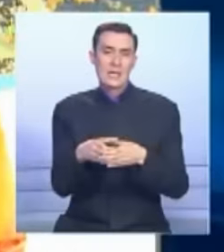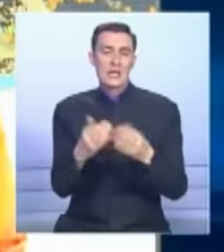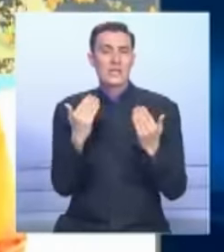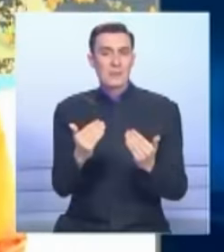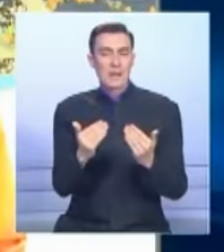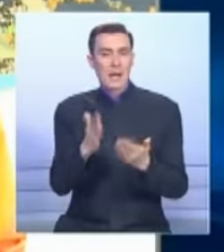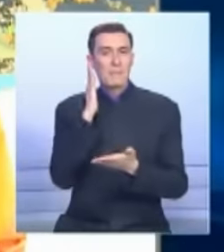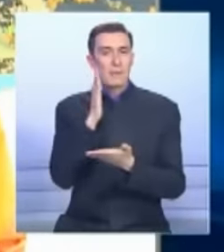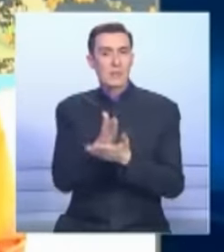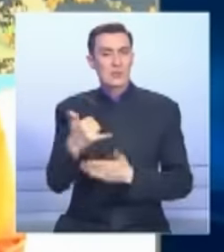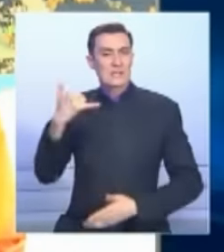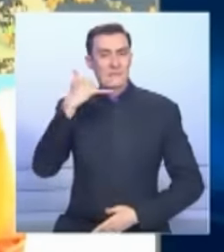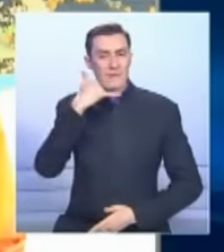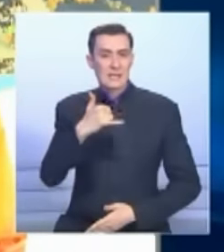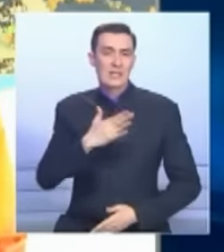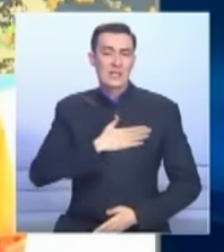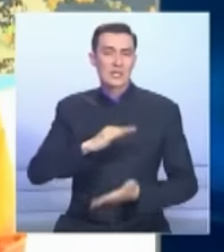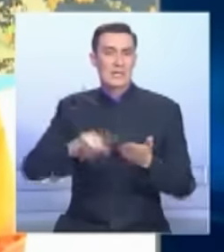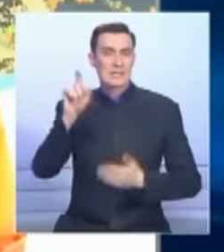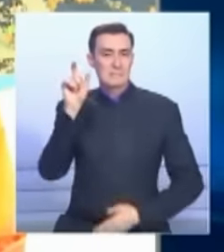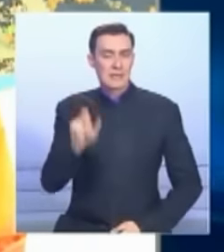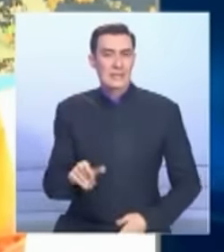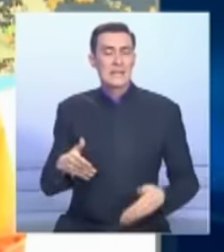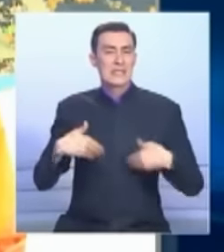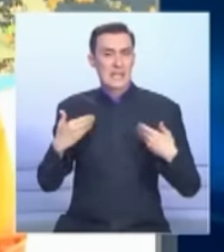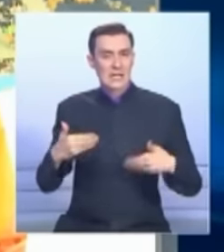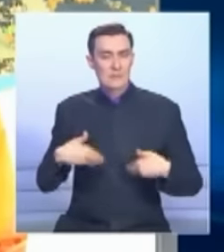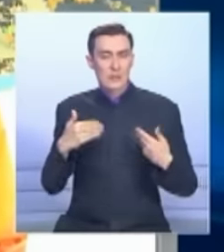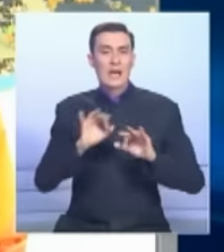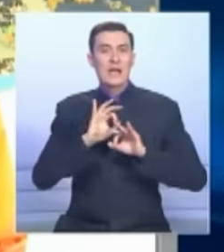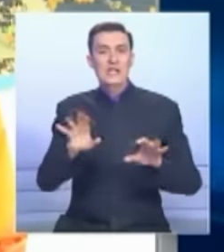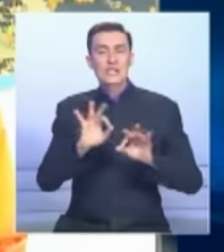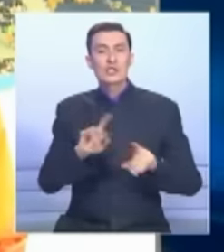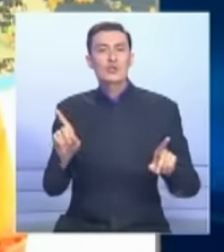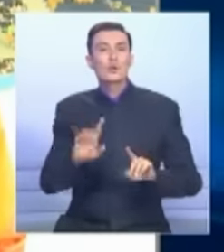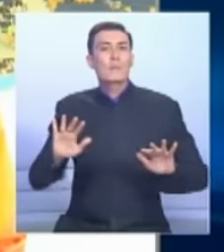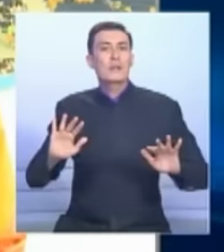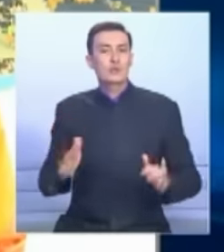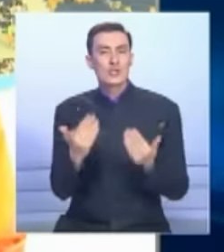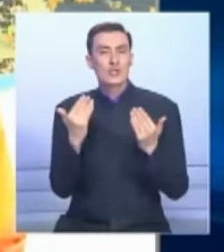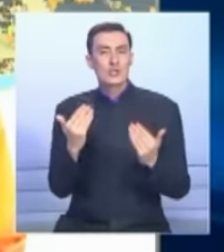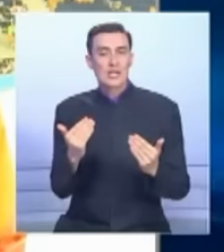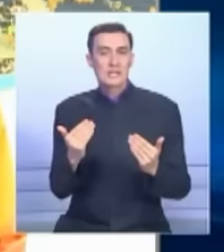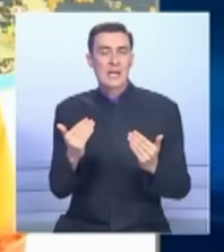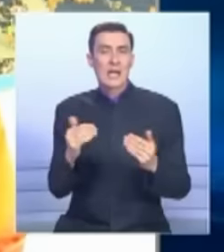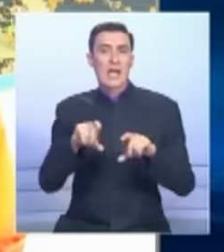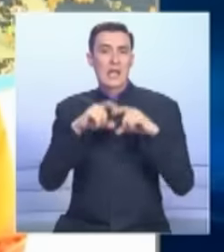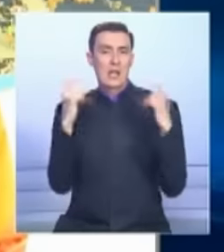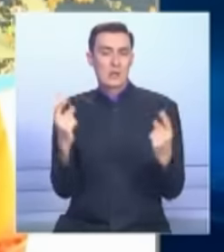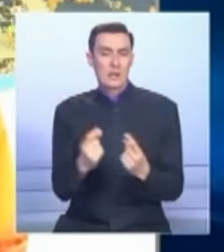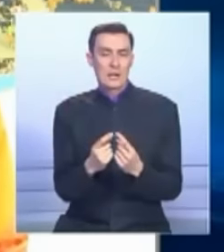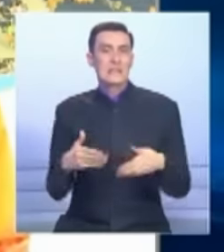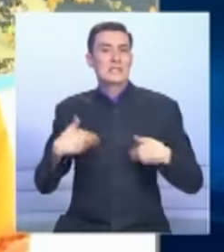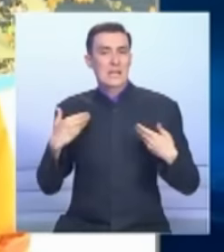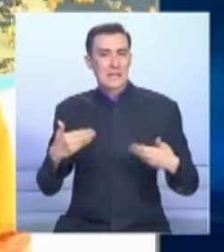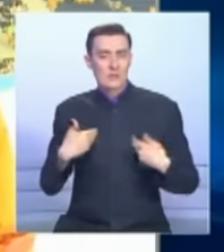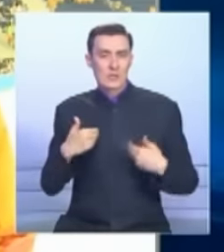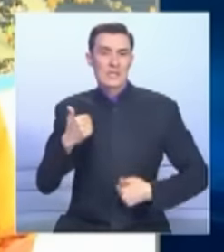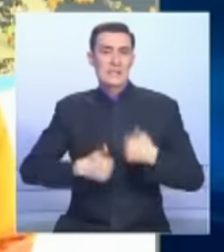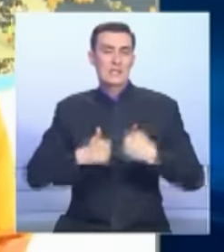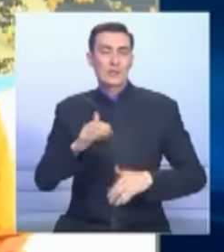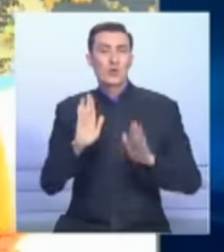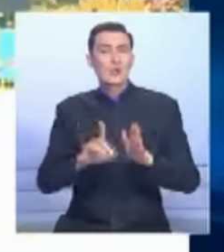на прямой связи со студией Татьяна Напольская. Татьяна, здравствуйте. Расскажите, что происходит сейчас на Ледовой арене. Здравствуйте, Эльвира. Состязания